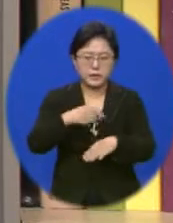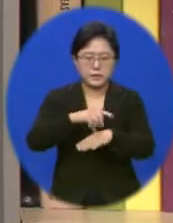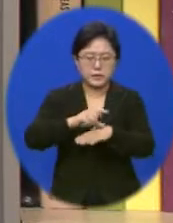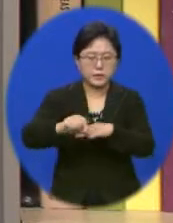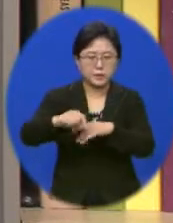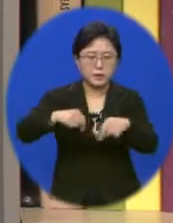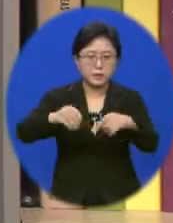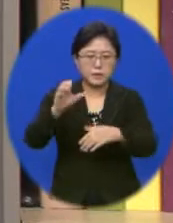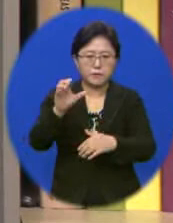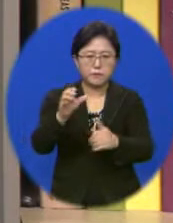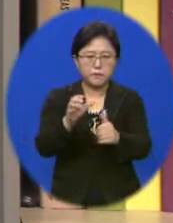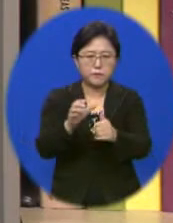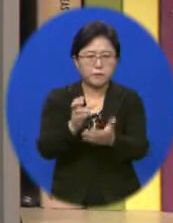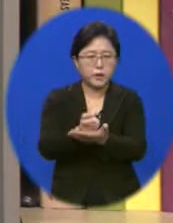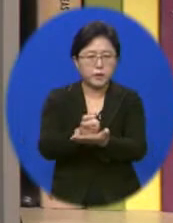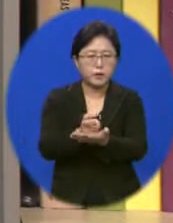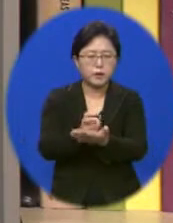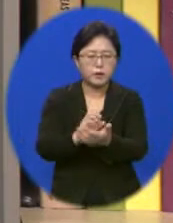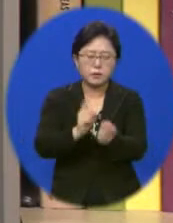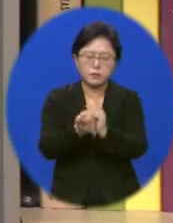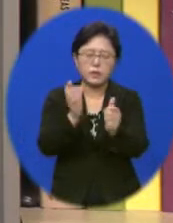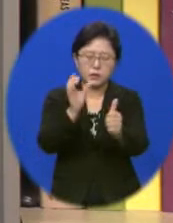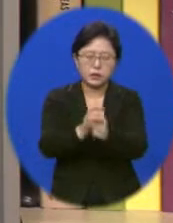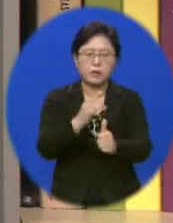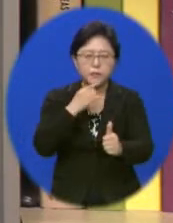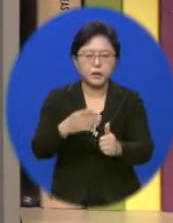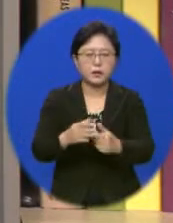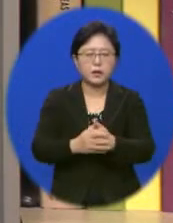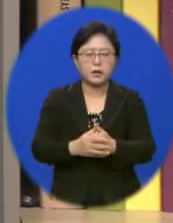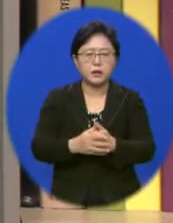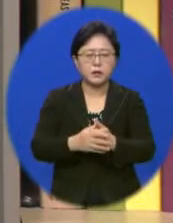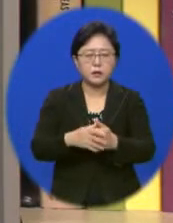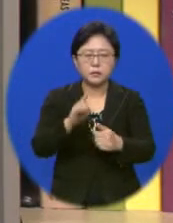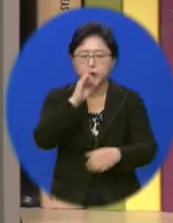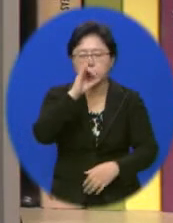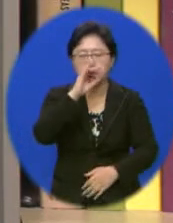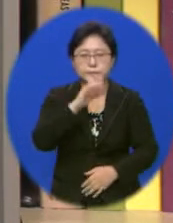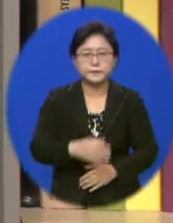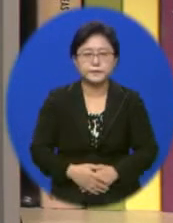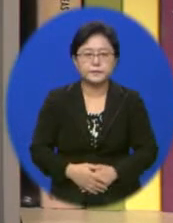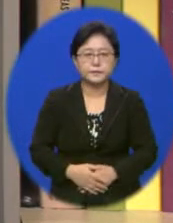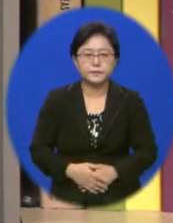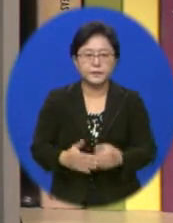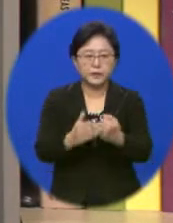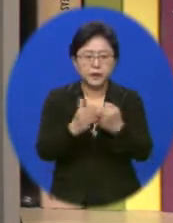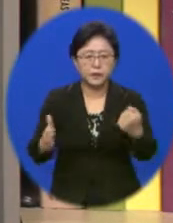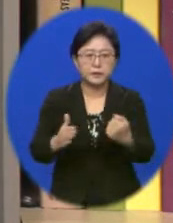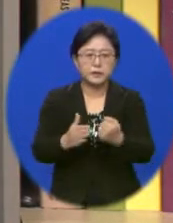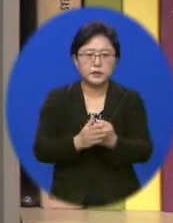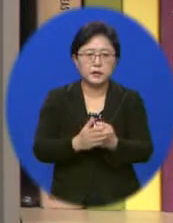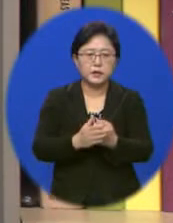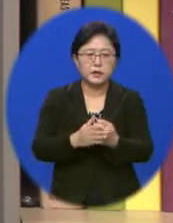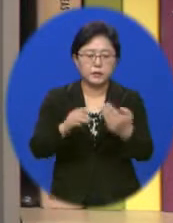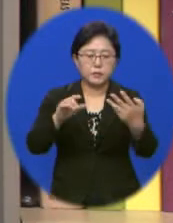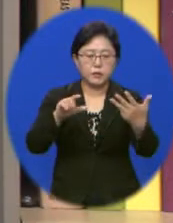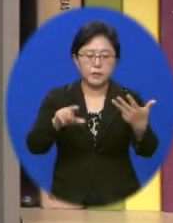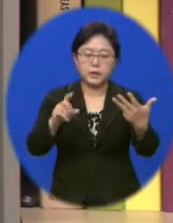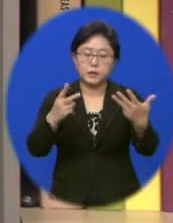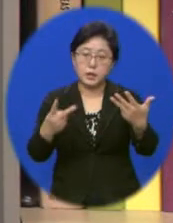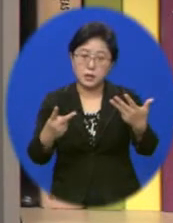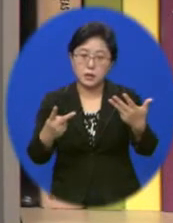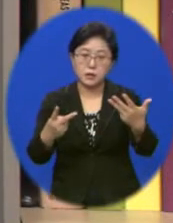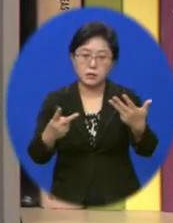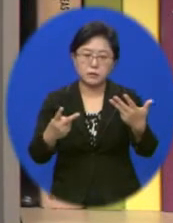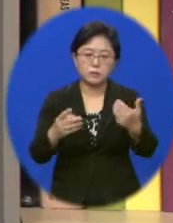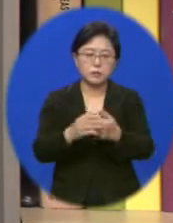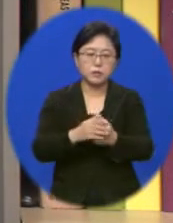지방자치예요. 위임된 것만 간신히 해가는 겁니다. 그래서는 안 되죠. 그래서 지금 이제 8대2의 국세대